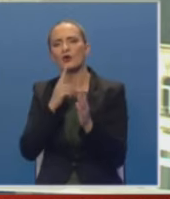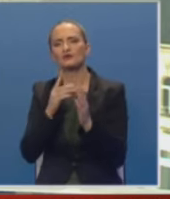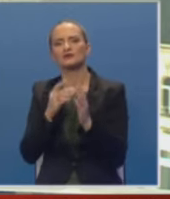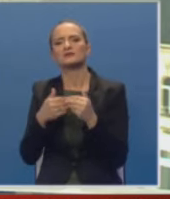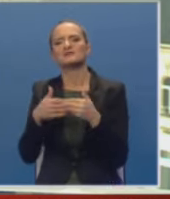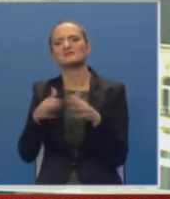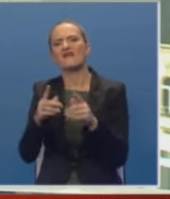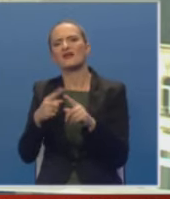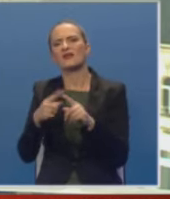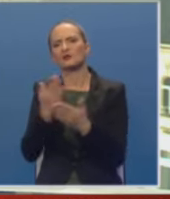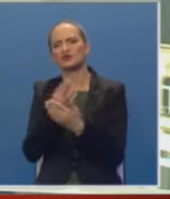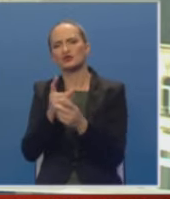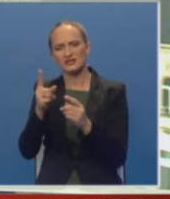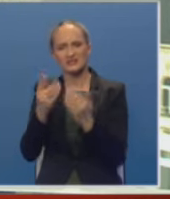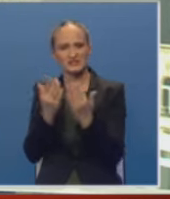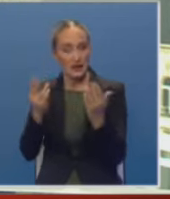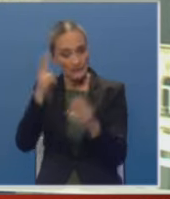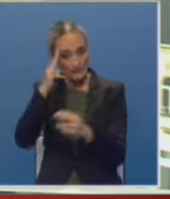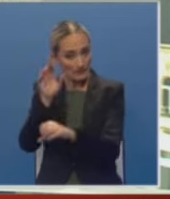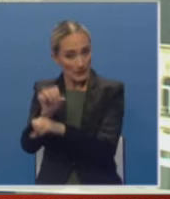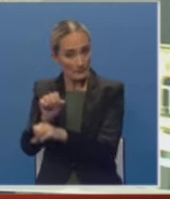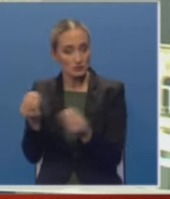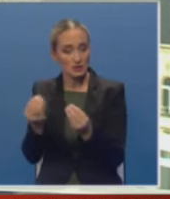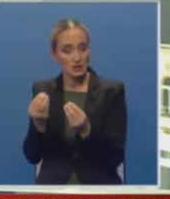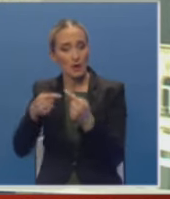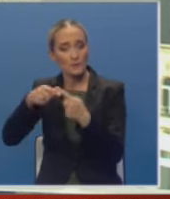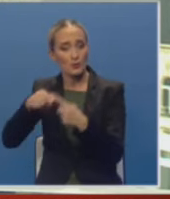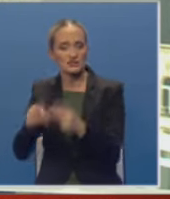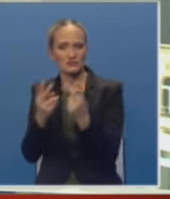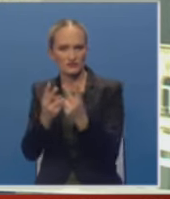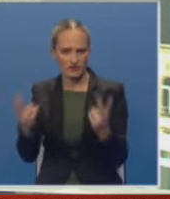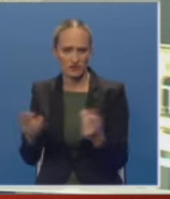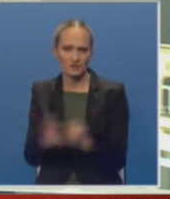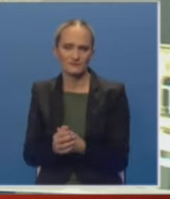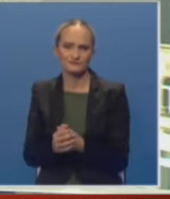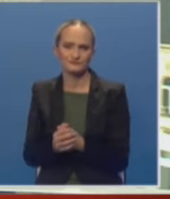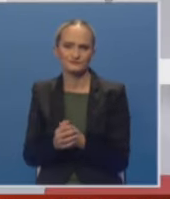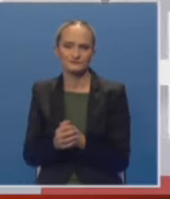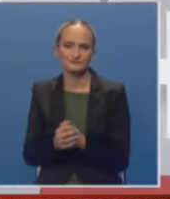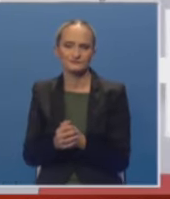od strane žirija sajma prepoznata kao posebno vrijedna.